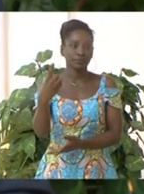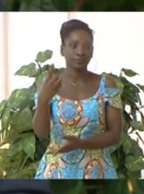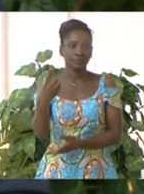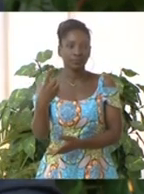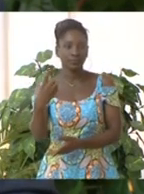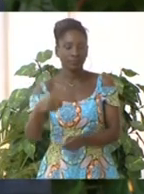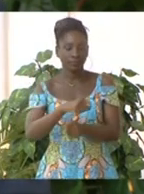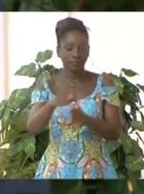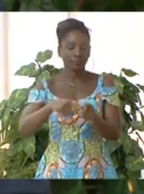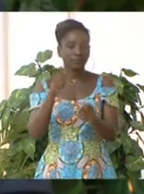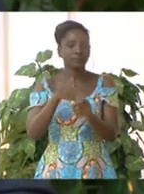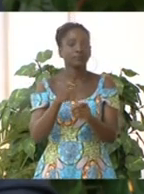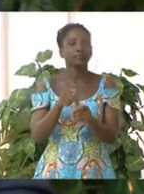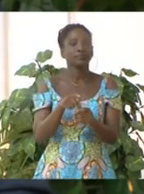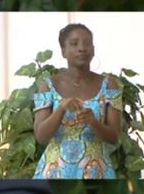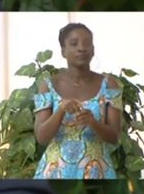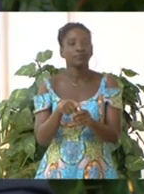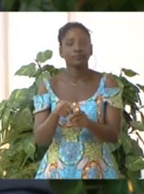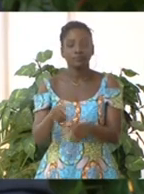Taux de participation,